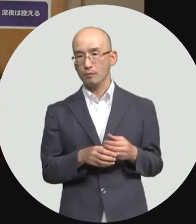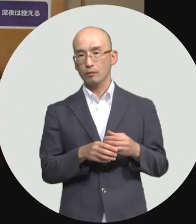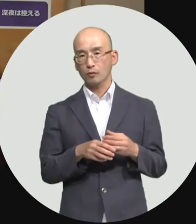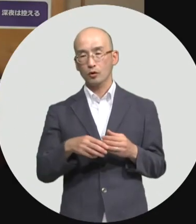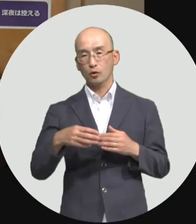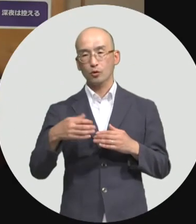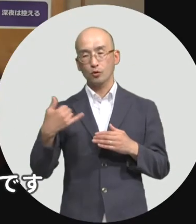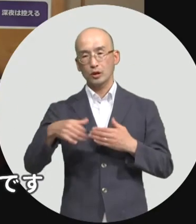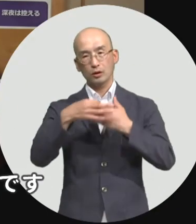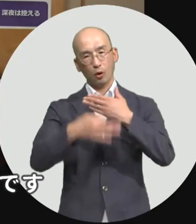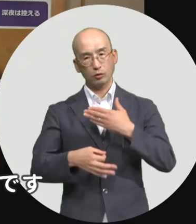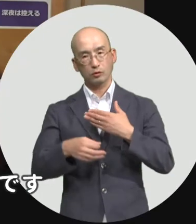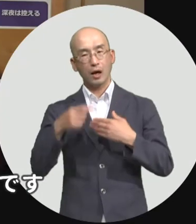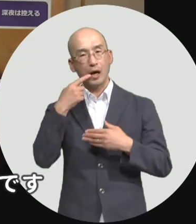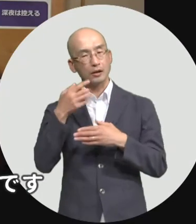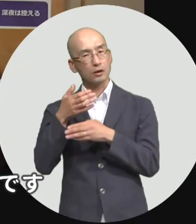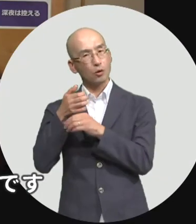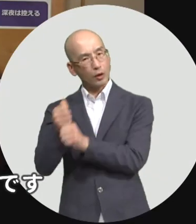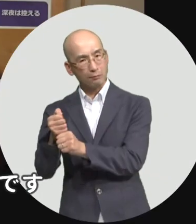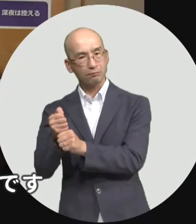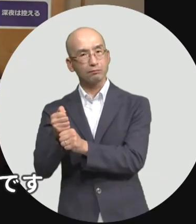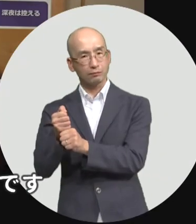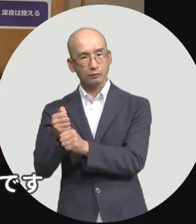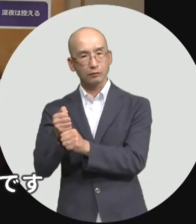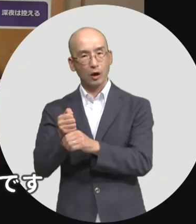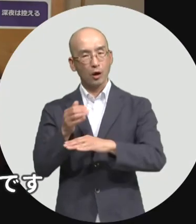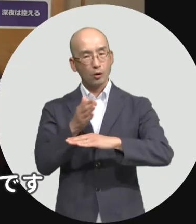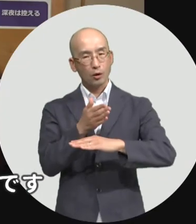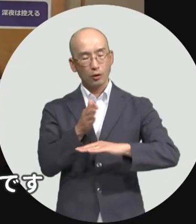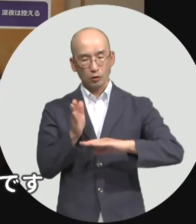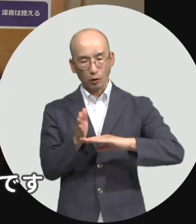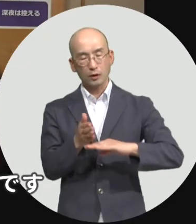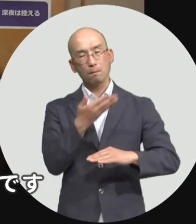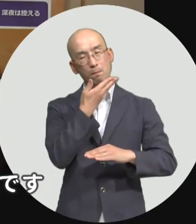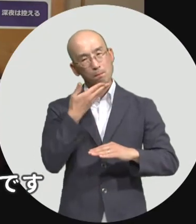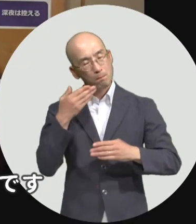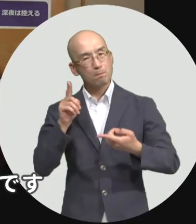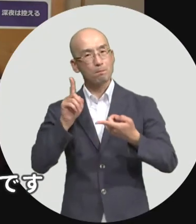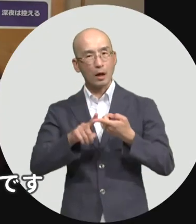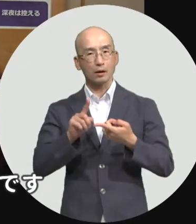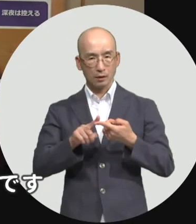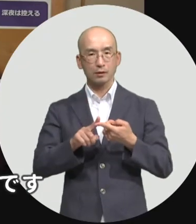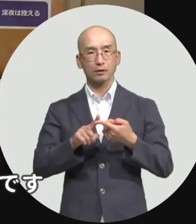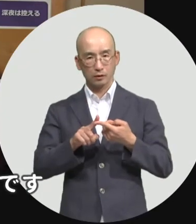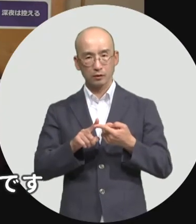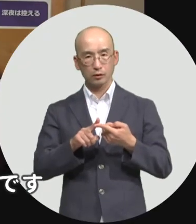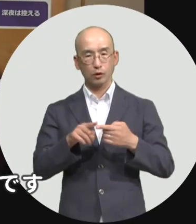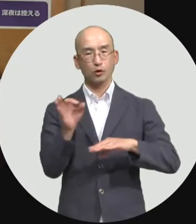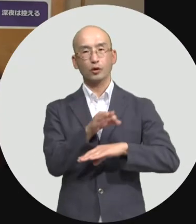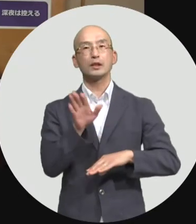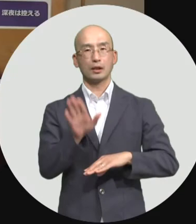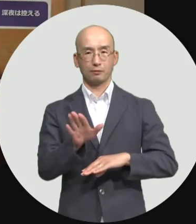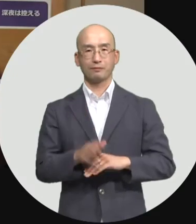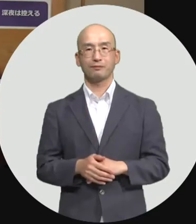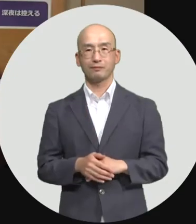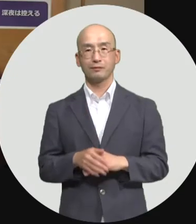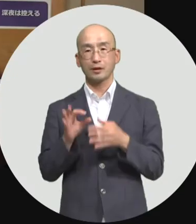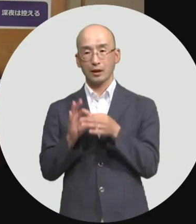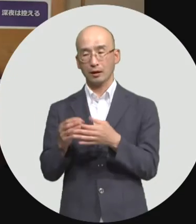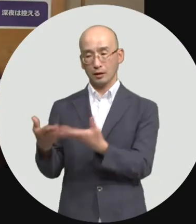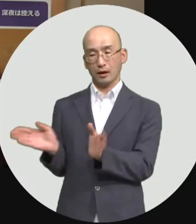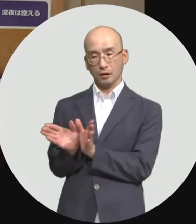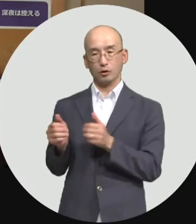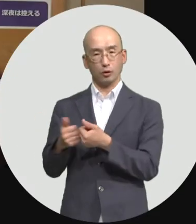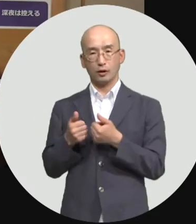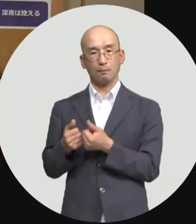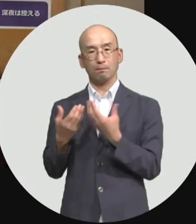露だけを使用した、まあ、味にもこだわり、まあ、料理にもマッチする新たな商品となっております。関係団体とも相談をい